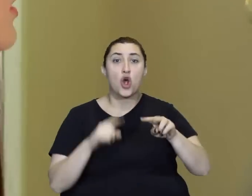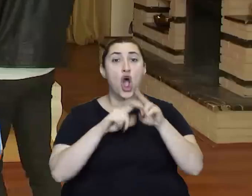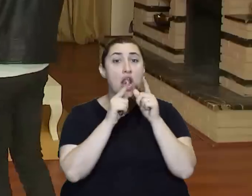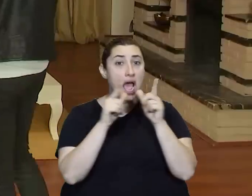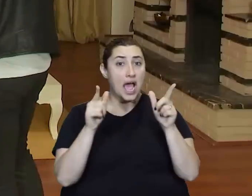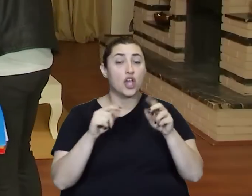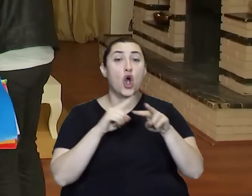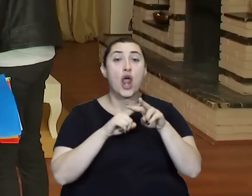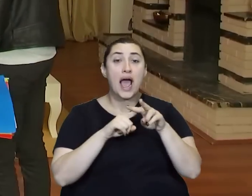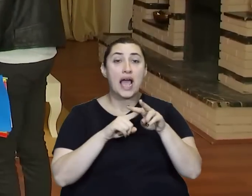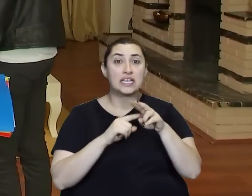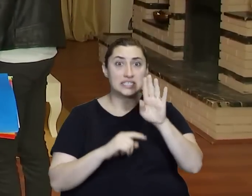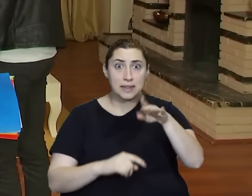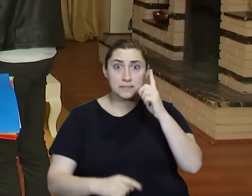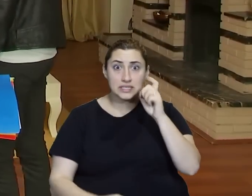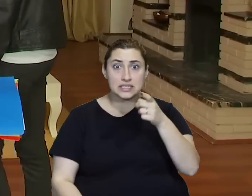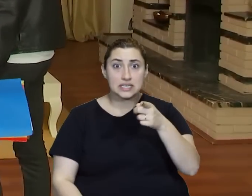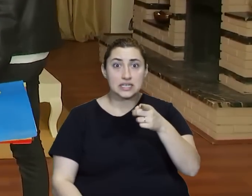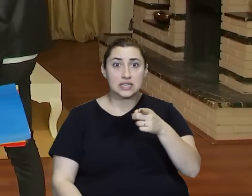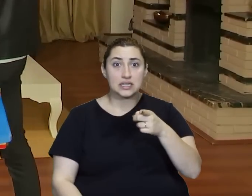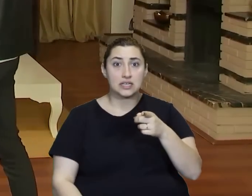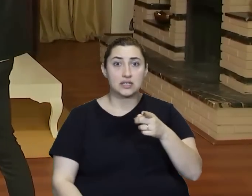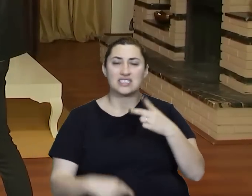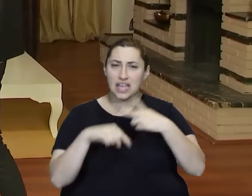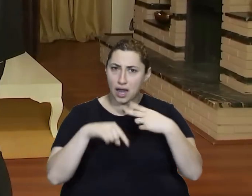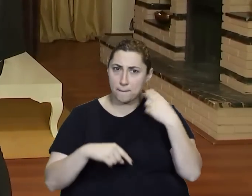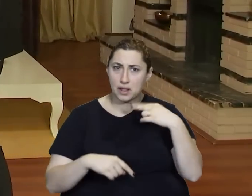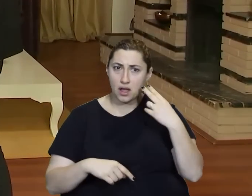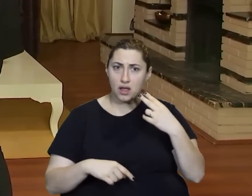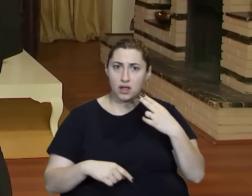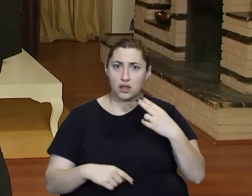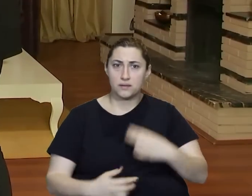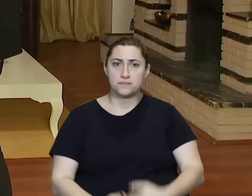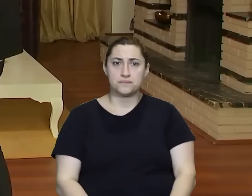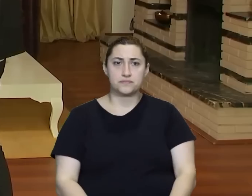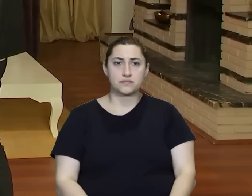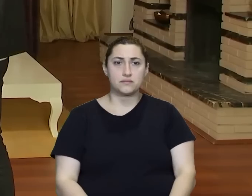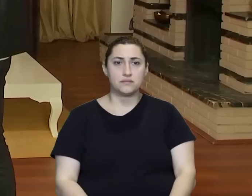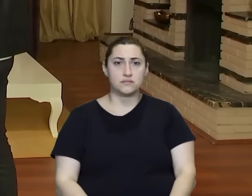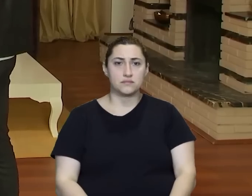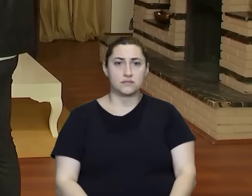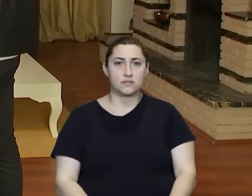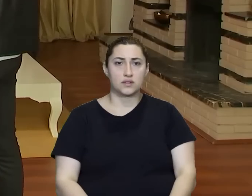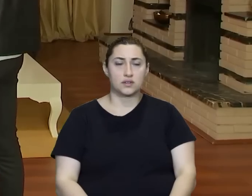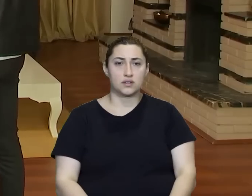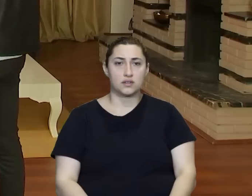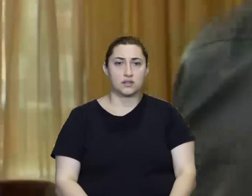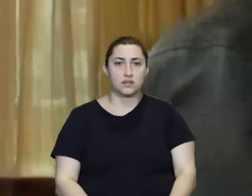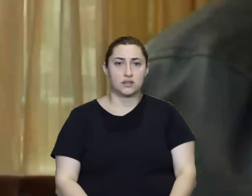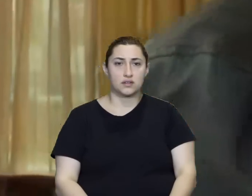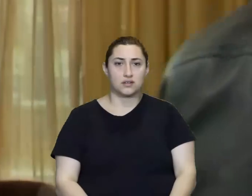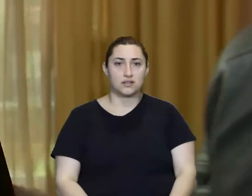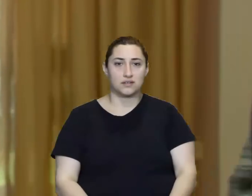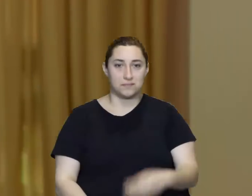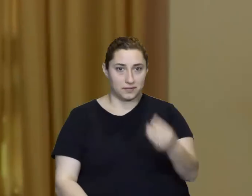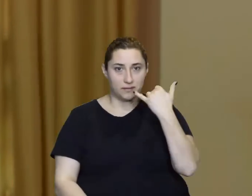Koray. Koray sen miydin? Zehra abla. Koray açıp kulağına götürüyordu ki ta ki Zehra'nın sesini